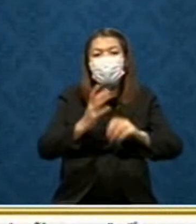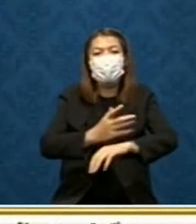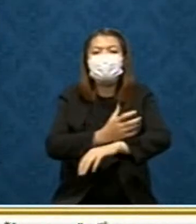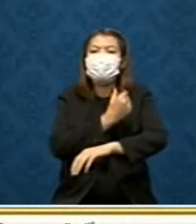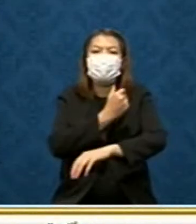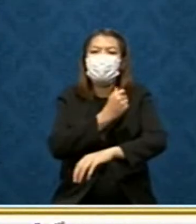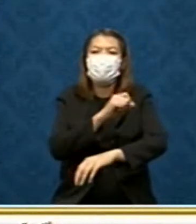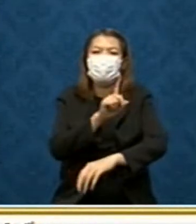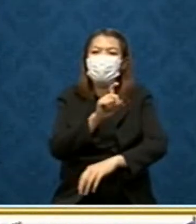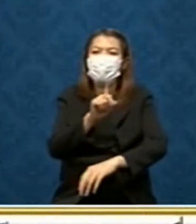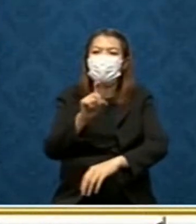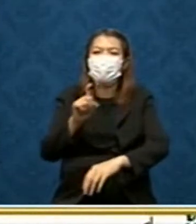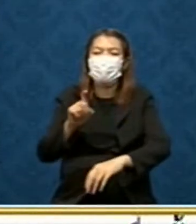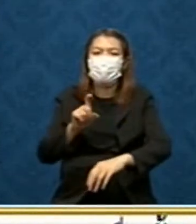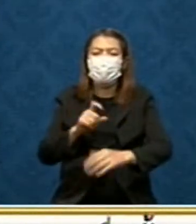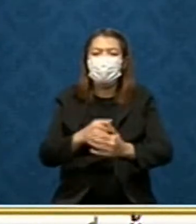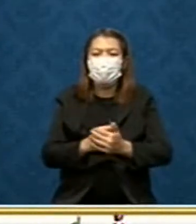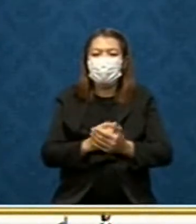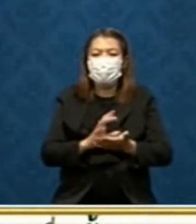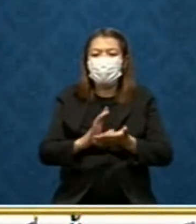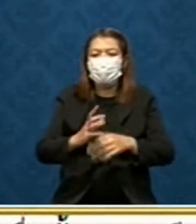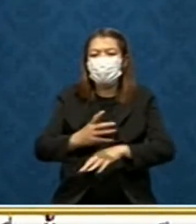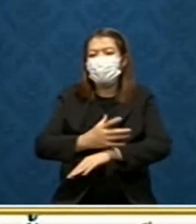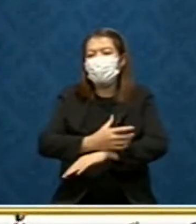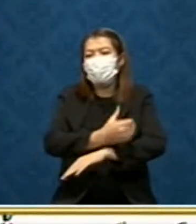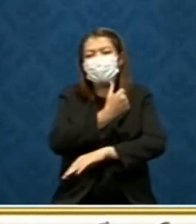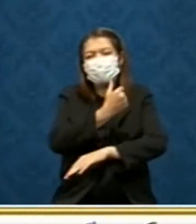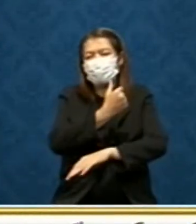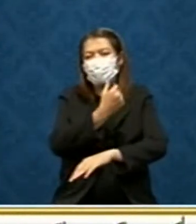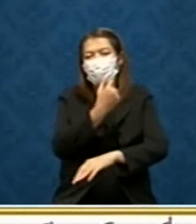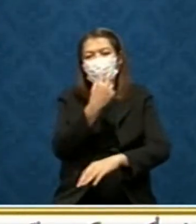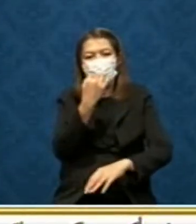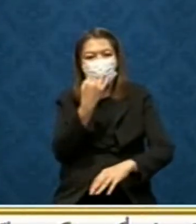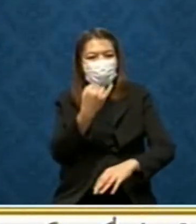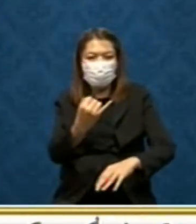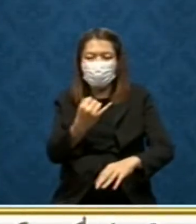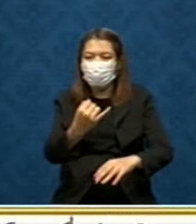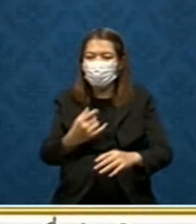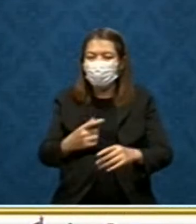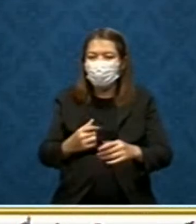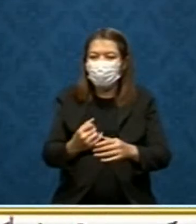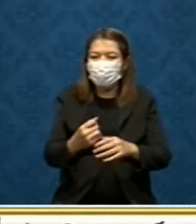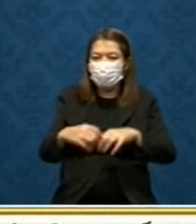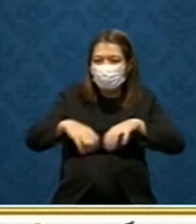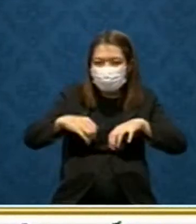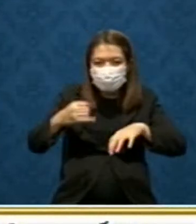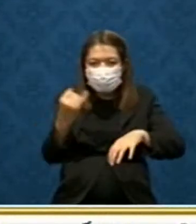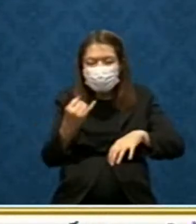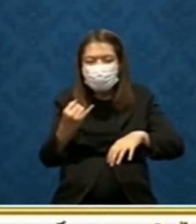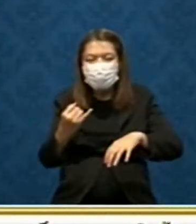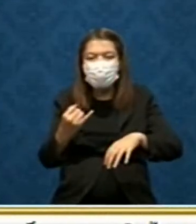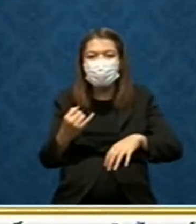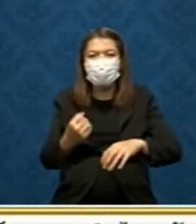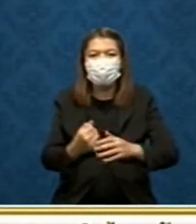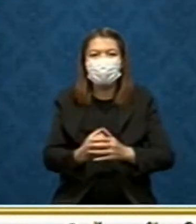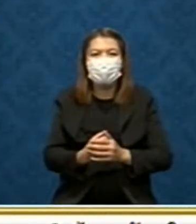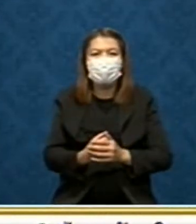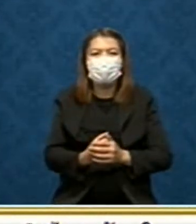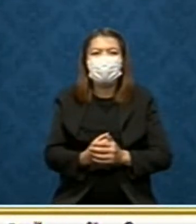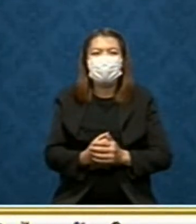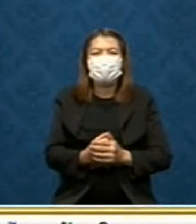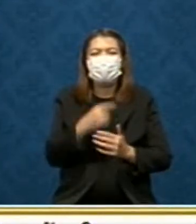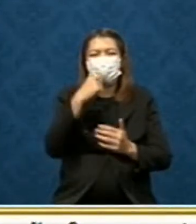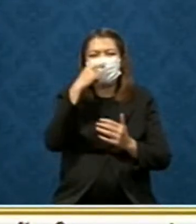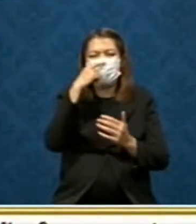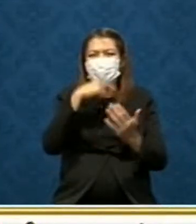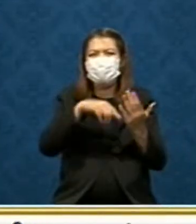ยับเยินเลยดึงการเมืองกมาเป็นสภาพอัพลักอัลัยัไงก็ไม่เคยมป